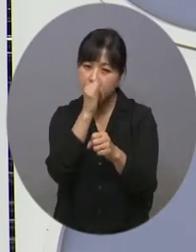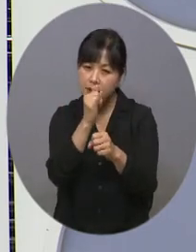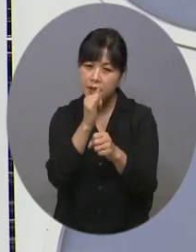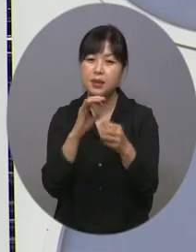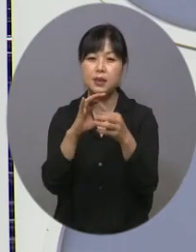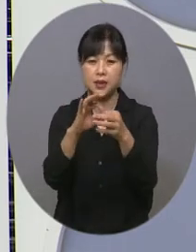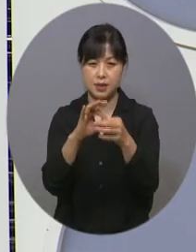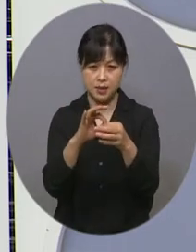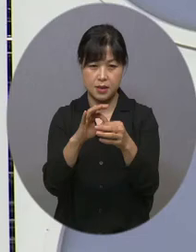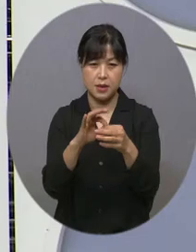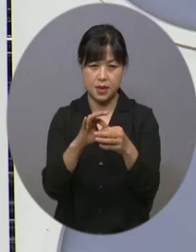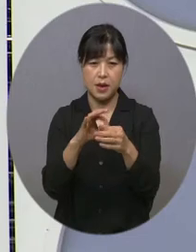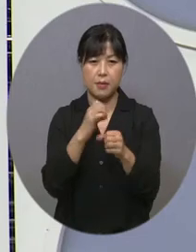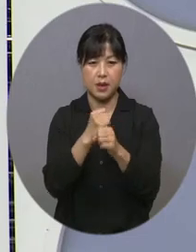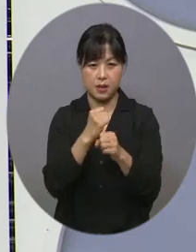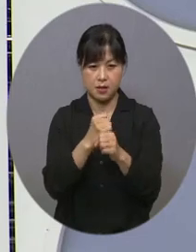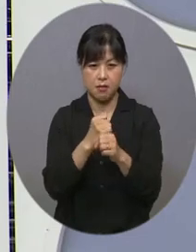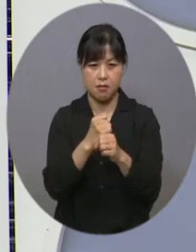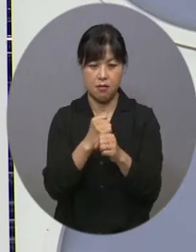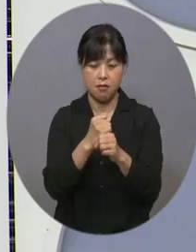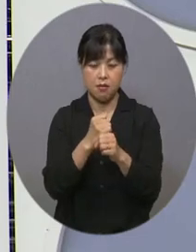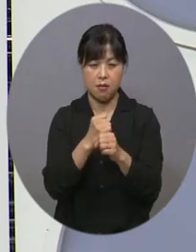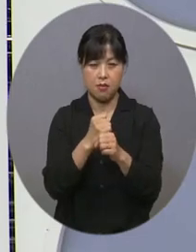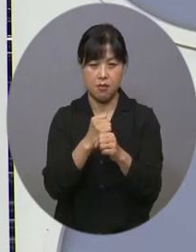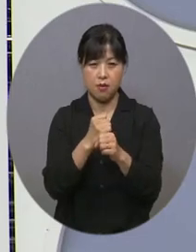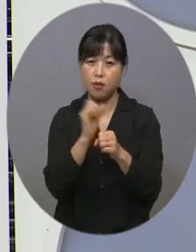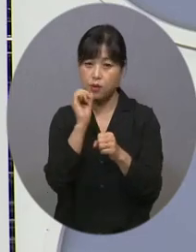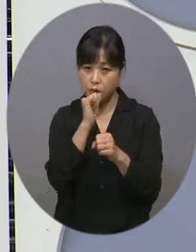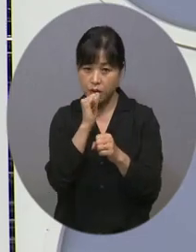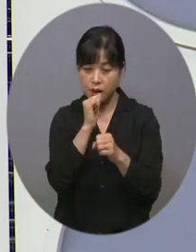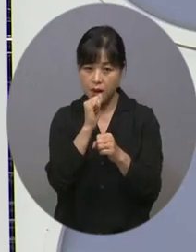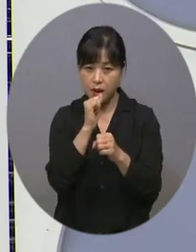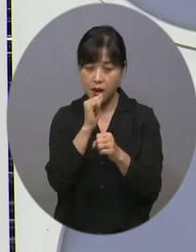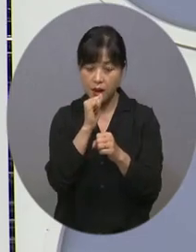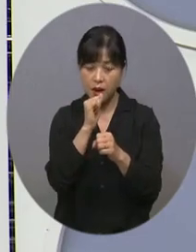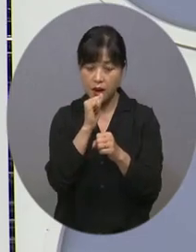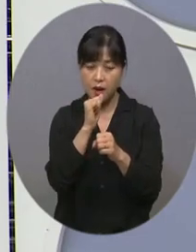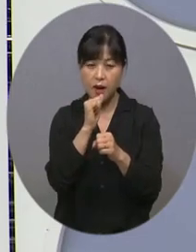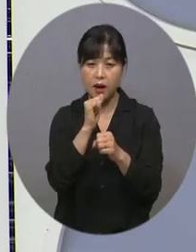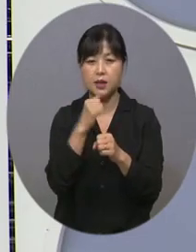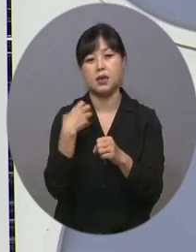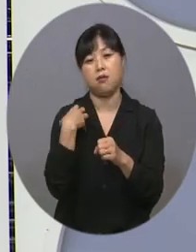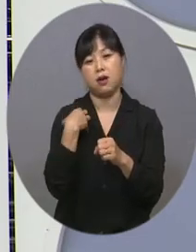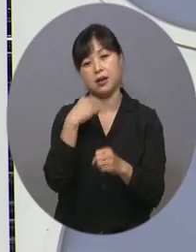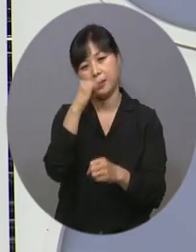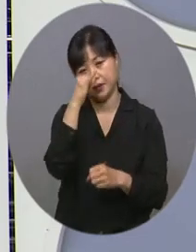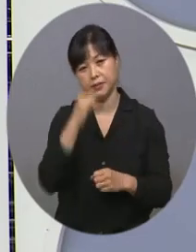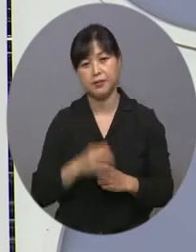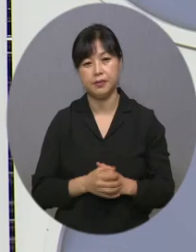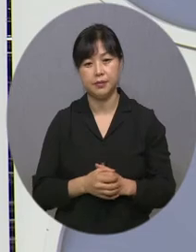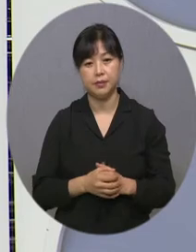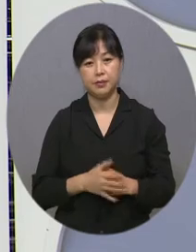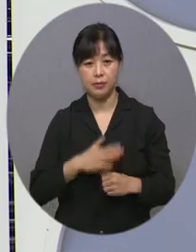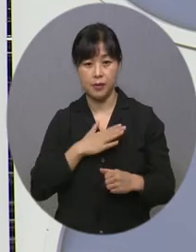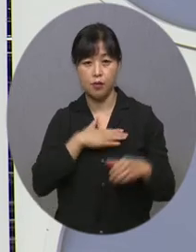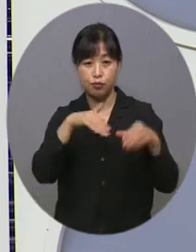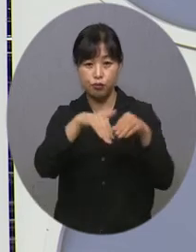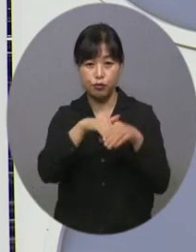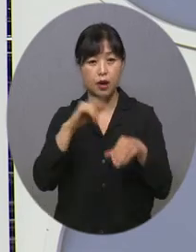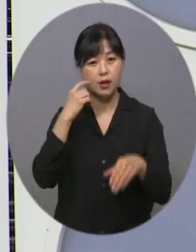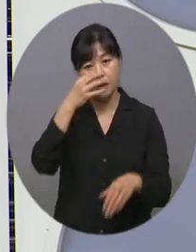저희가 만들어서 연결시켜주고 그런 일을 주로 하고 있죠. 물론 이제 저희들은 문화예술